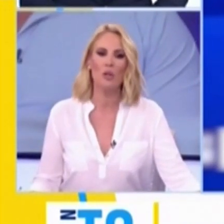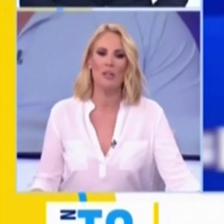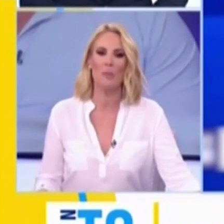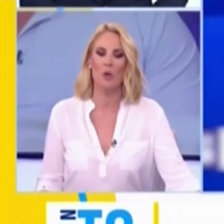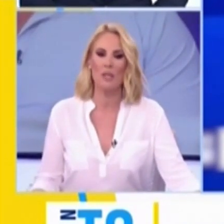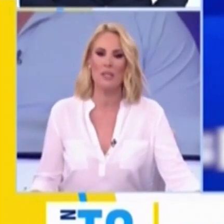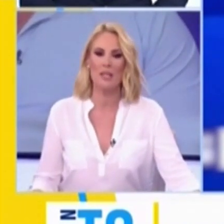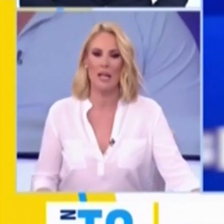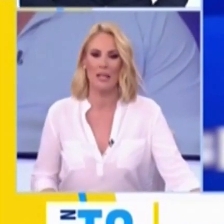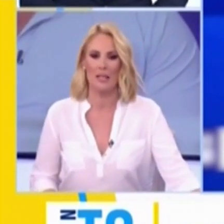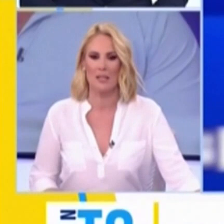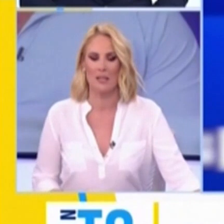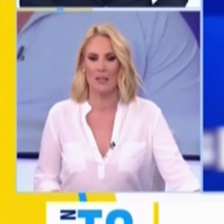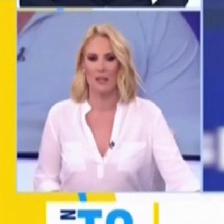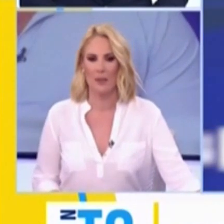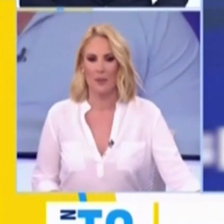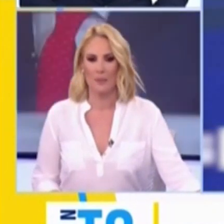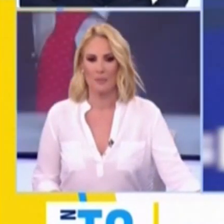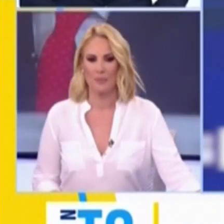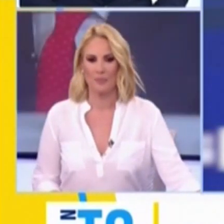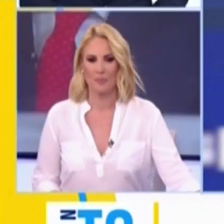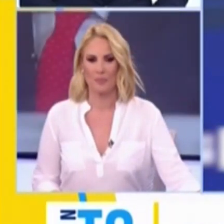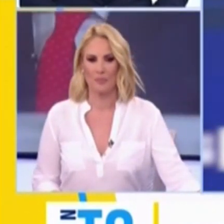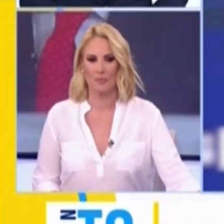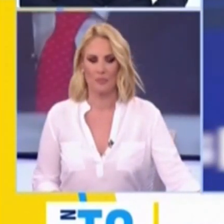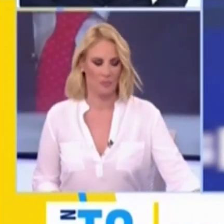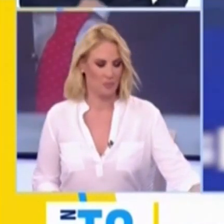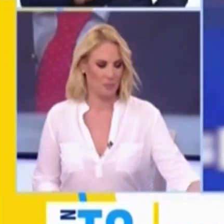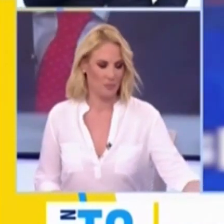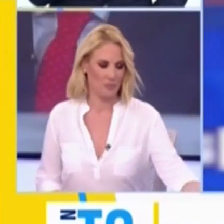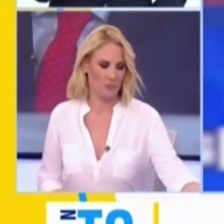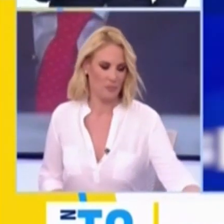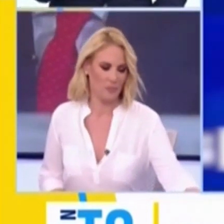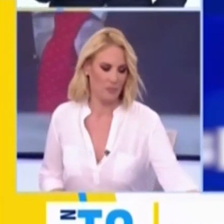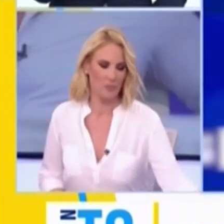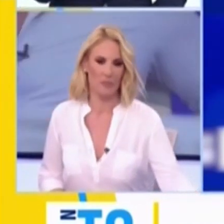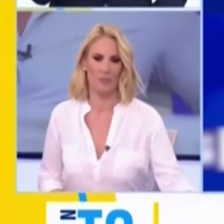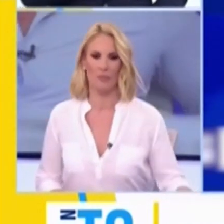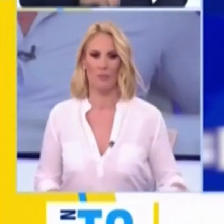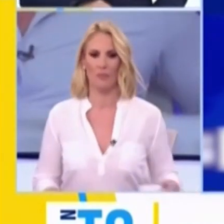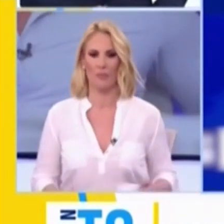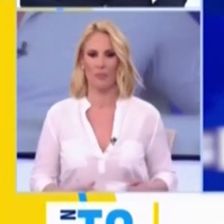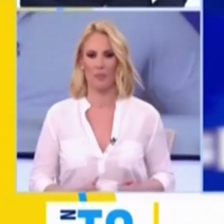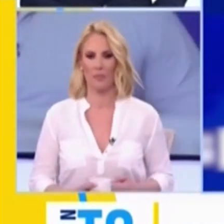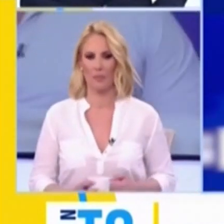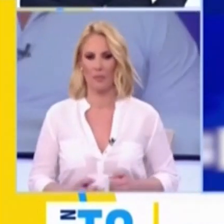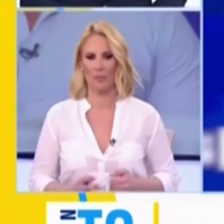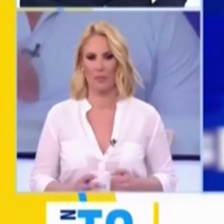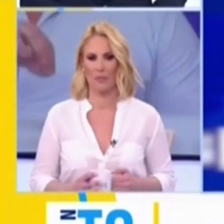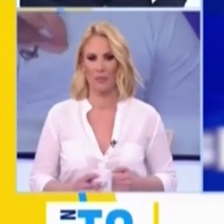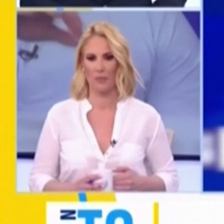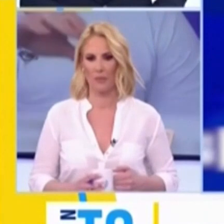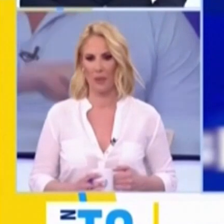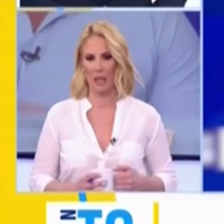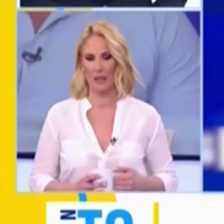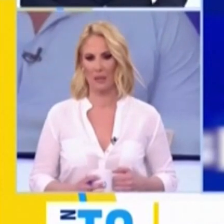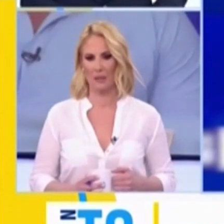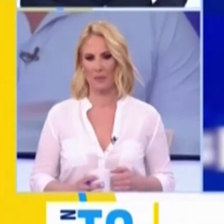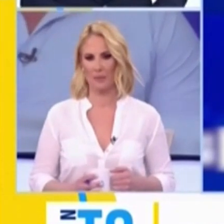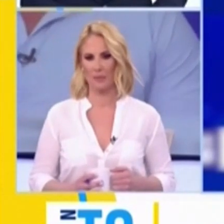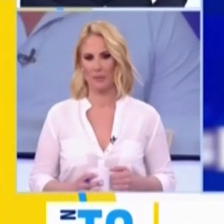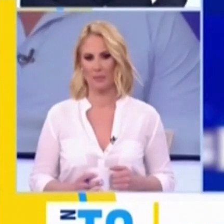λογικό ότι θα προχωρήσει σε αλλαγές. Και ενδεχομένως τώρα το μεγάλο στοίχημα του, το τι ακριβώς θα κάνει με αυτή